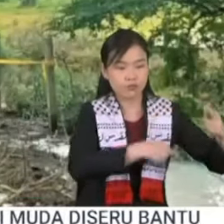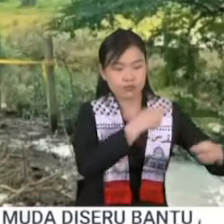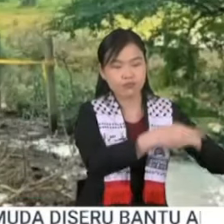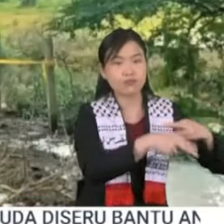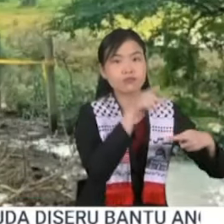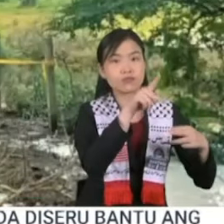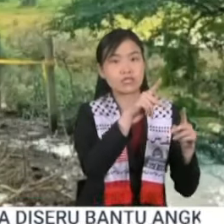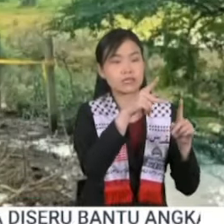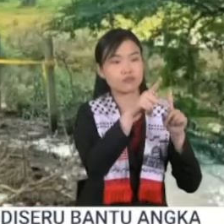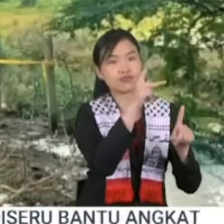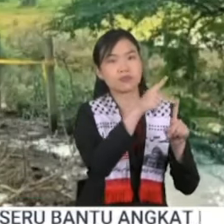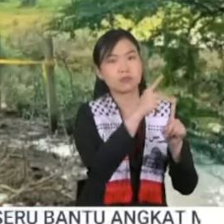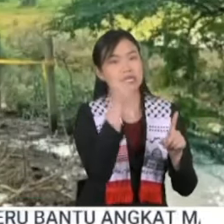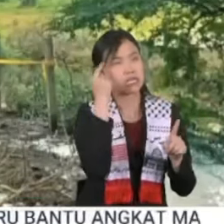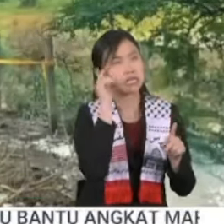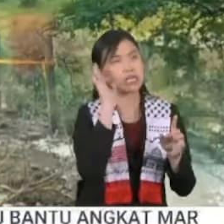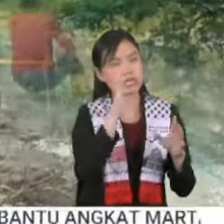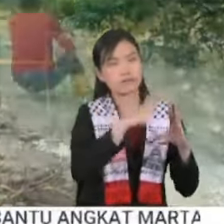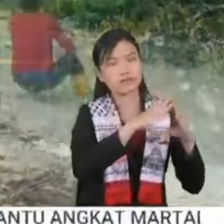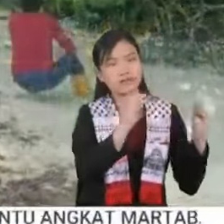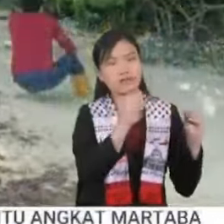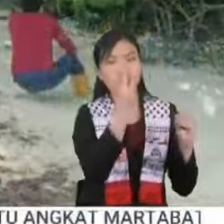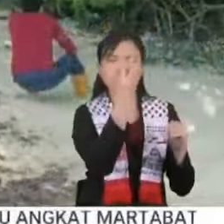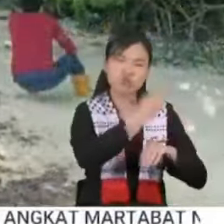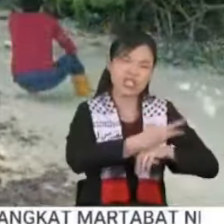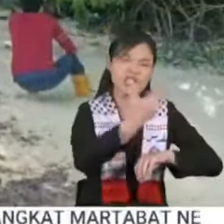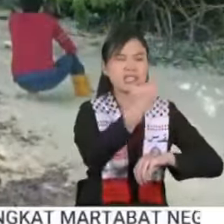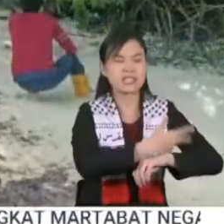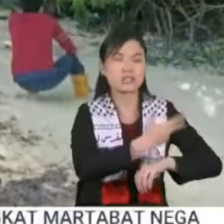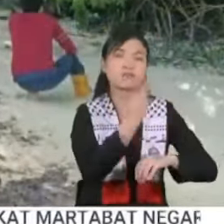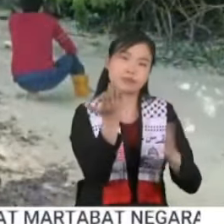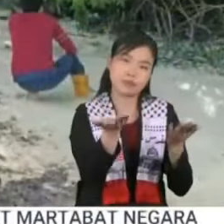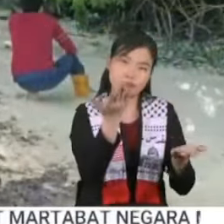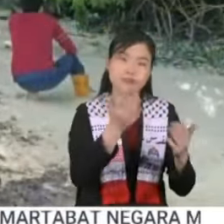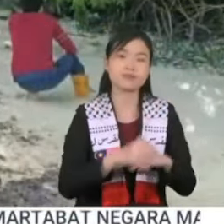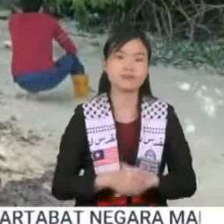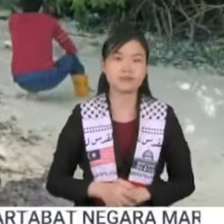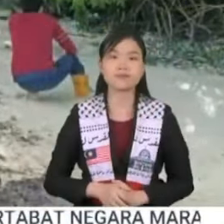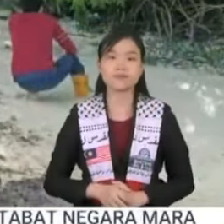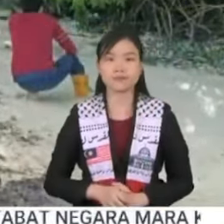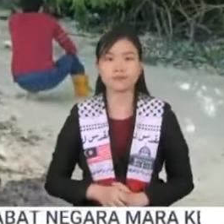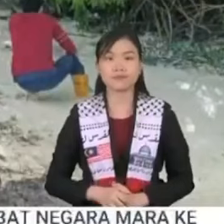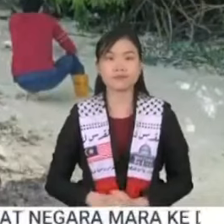Pulau Pinang yang dijangka selesai dalam tempoh 2 atau 3 hari lagi.